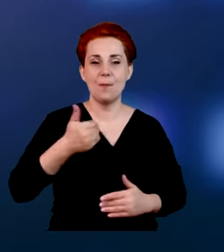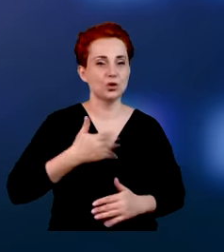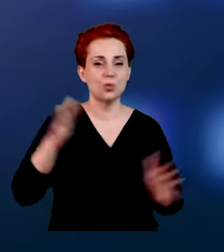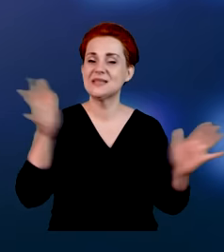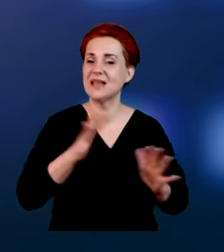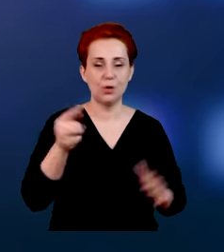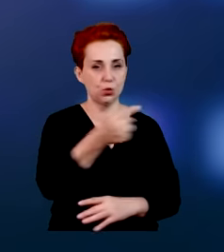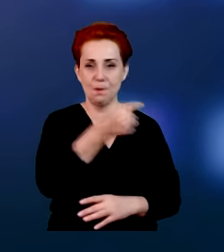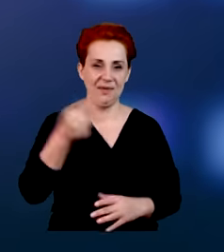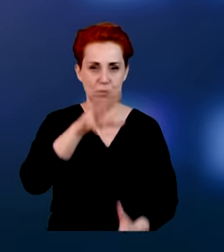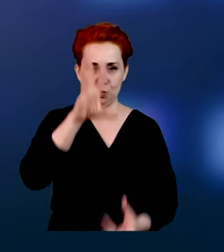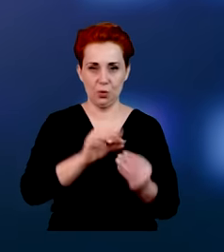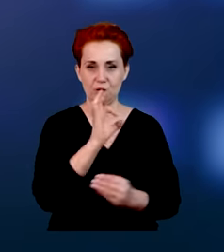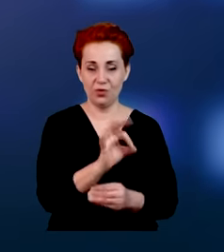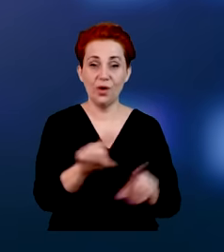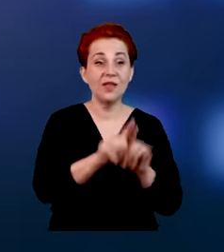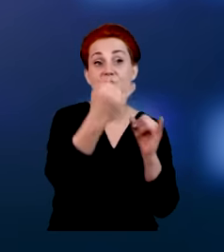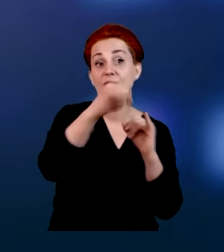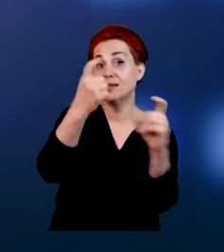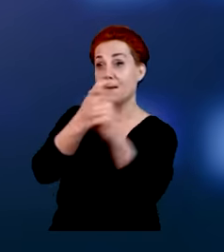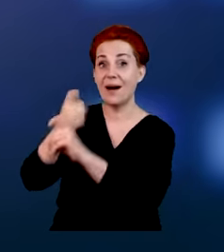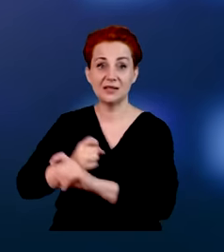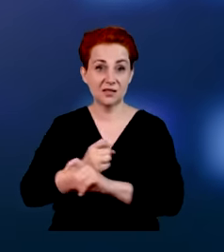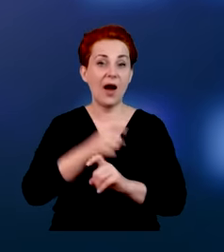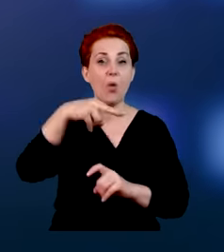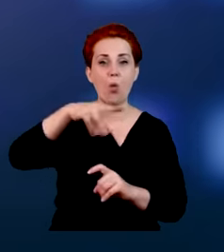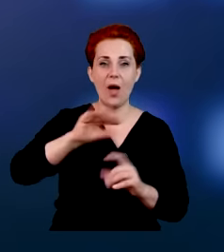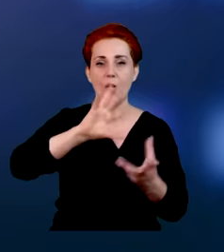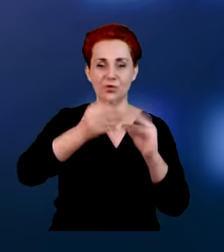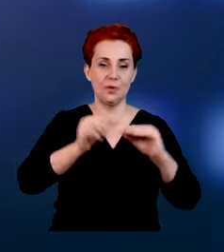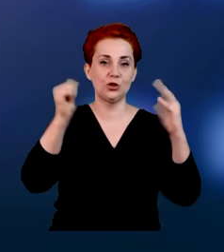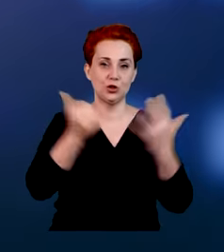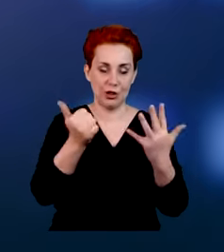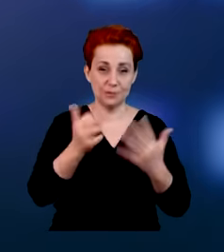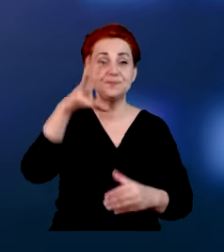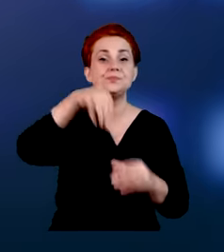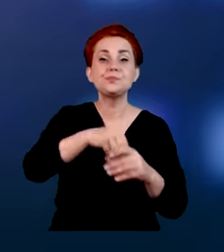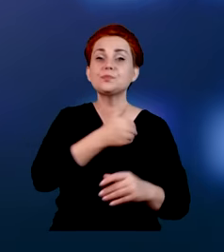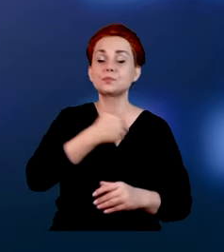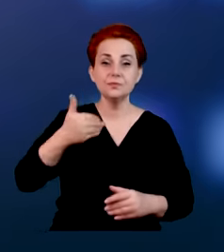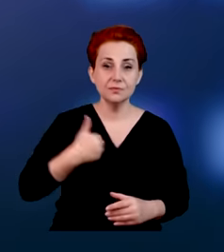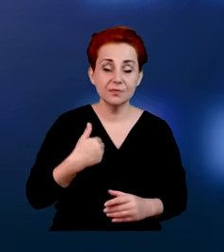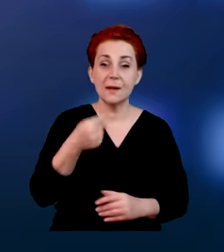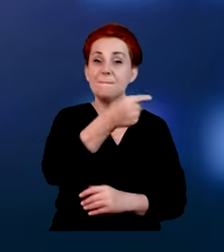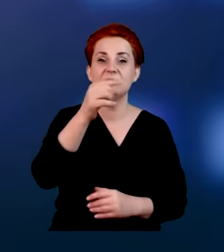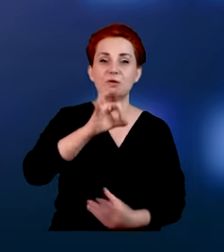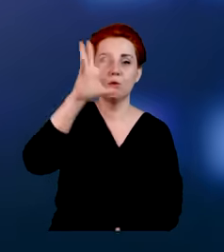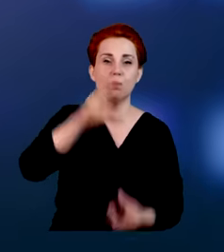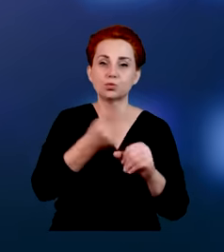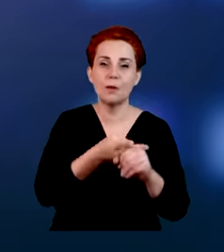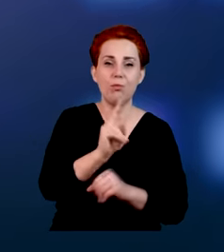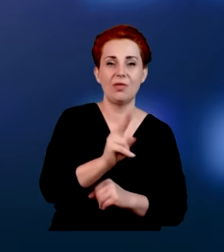Polskę oraz s innych krajów Unii Polska bowiem znalazła się w gronie krajów których deficyt budżetowy przekroczył